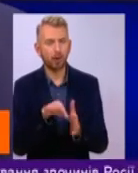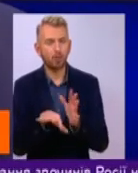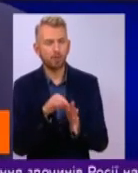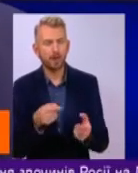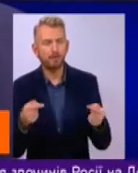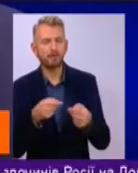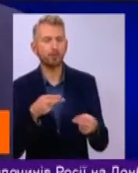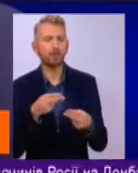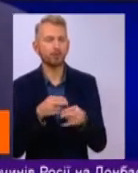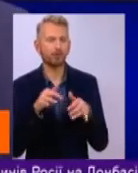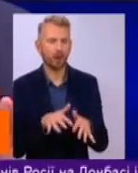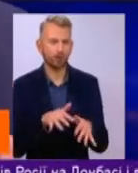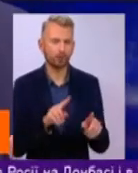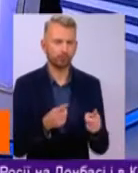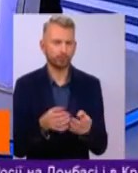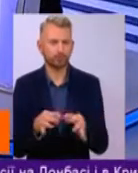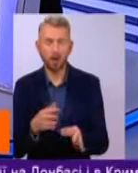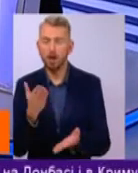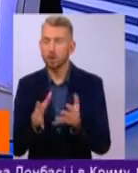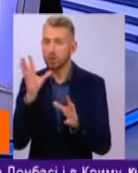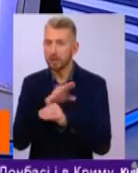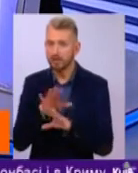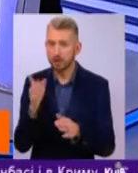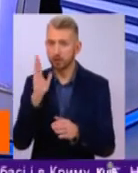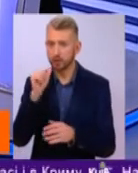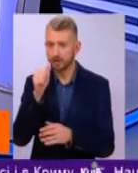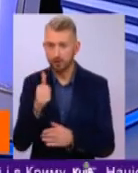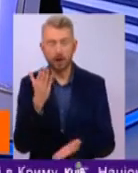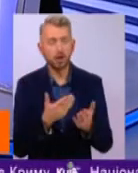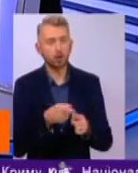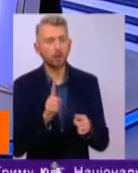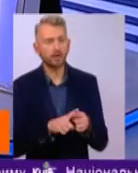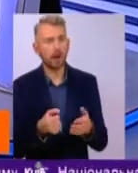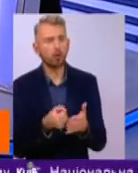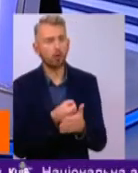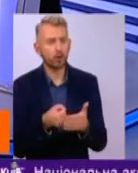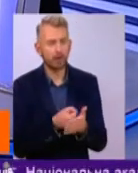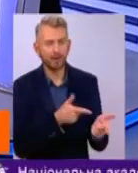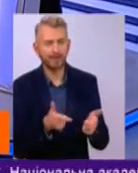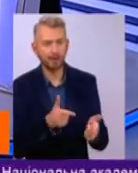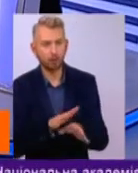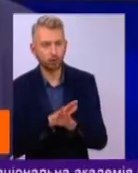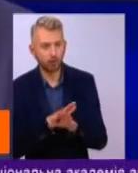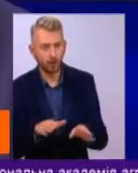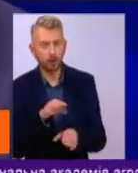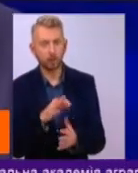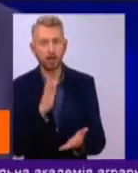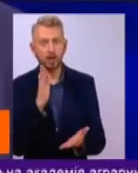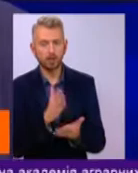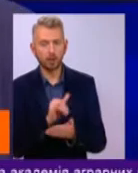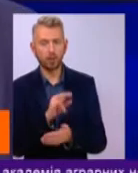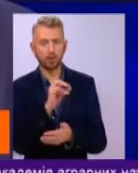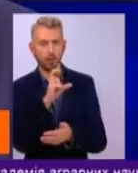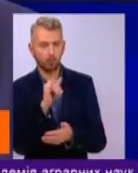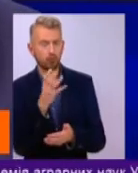певного запобіжного заходу. Ну, з якимось от якщо його не встигли, то це вже буде завтра. От якщо це клопотання не підготували, то є у НАБУ